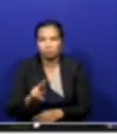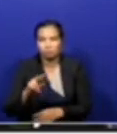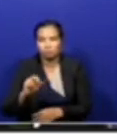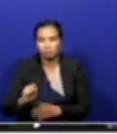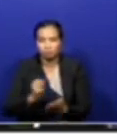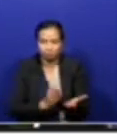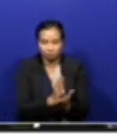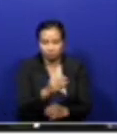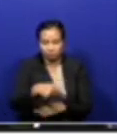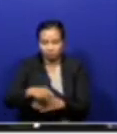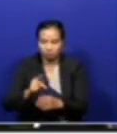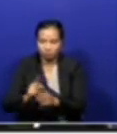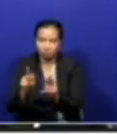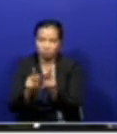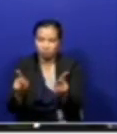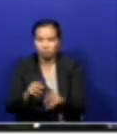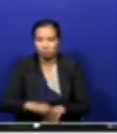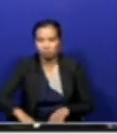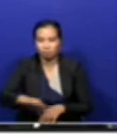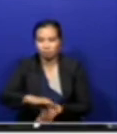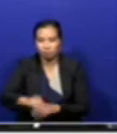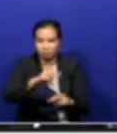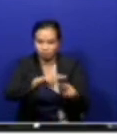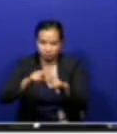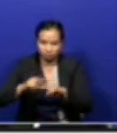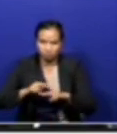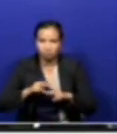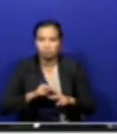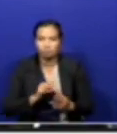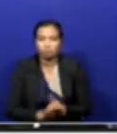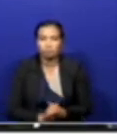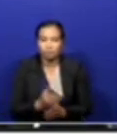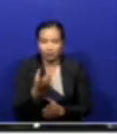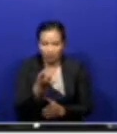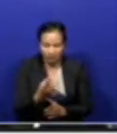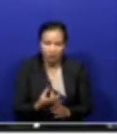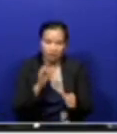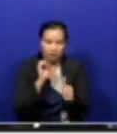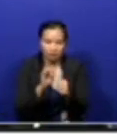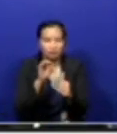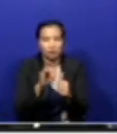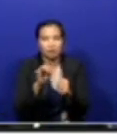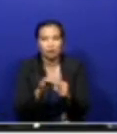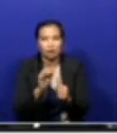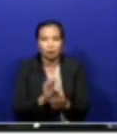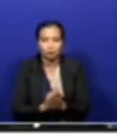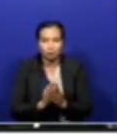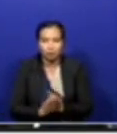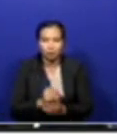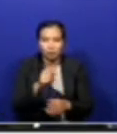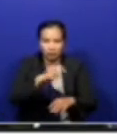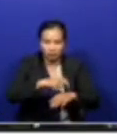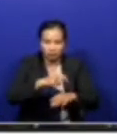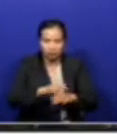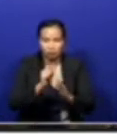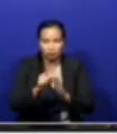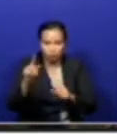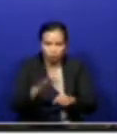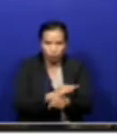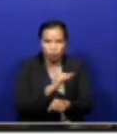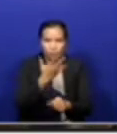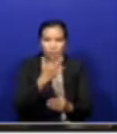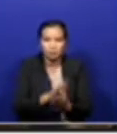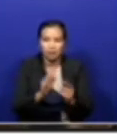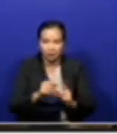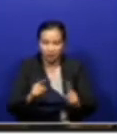ไปยังท่านประธานคณะกรรมการและทุกท่านที่นั่งอยู่บนบัลลังก์นะครับอะไรเป็นข้อติติงซึ่งแน่นอนครับขอบเขตของเวลาท่านอาจจะทำได้ไม่ครบถ้วน